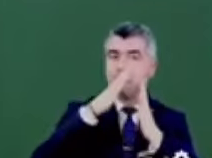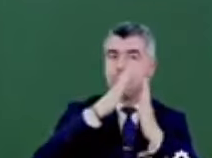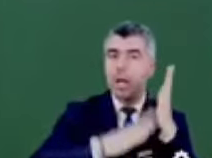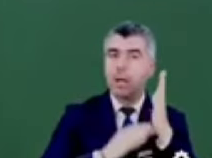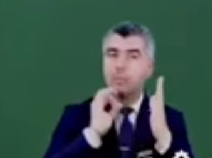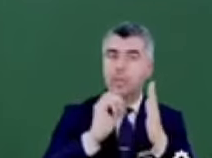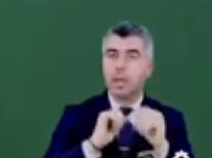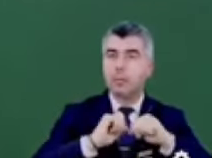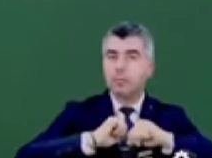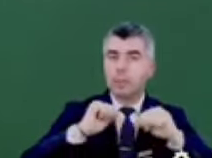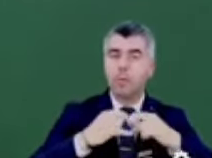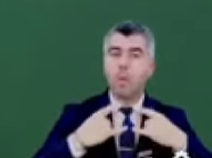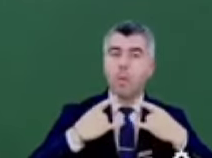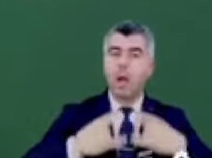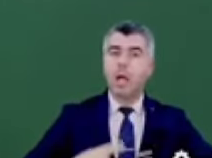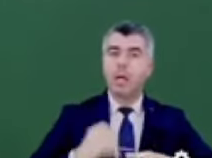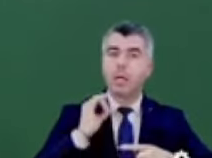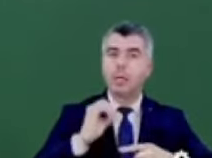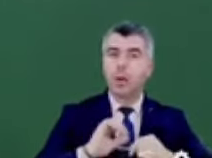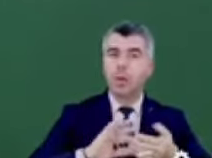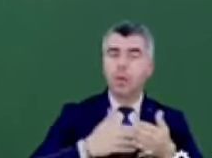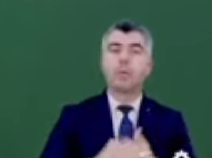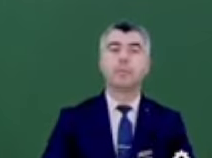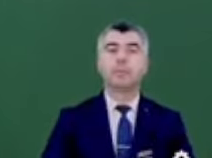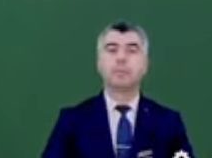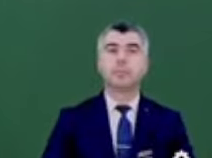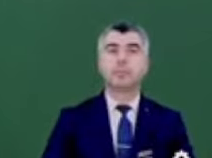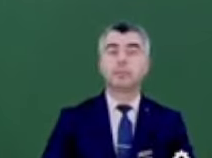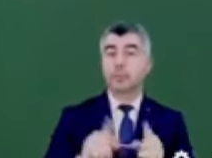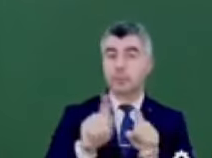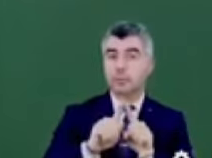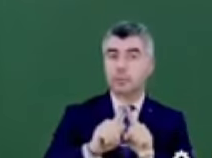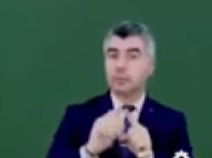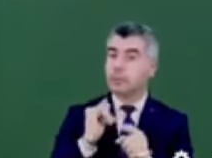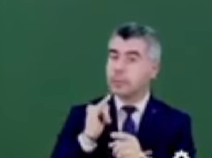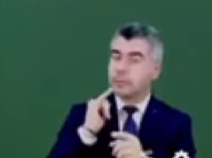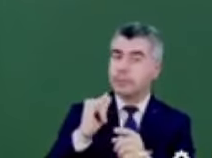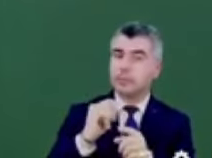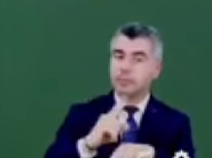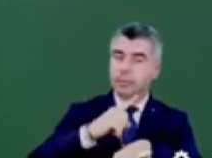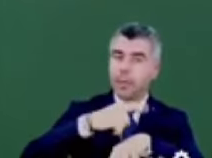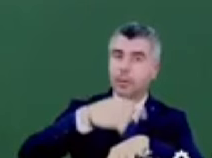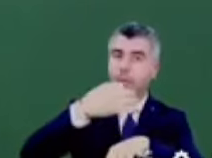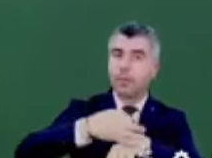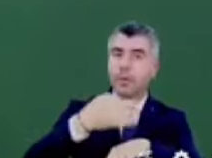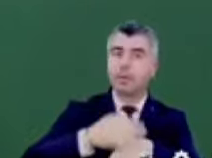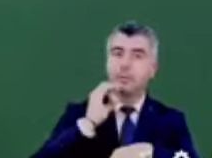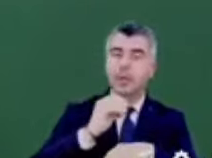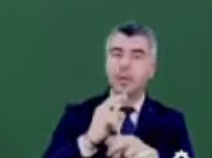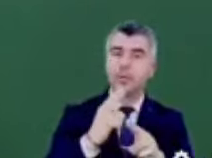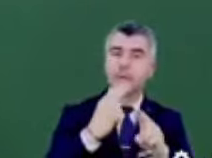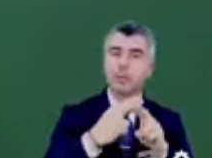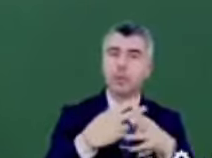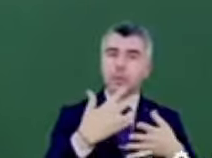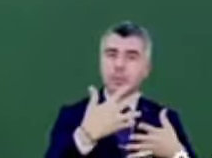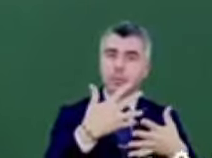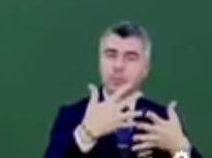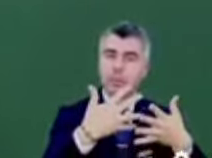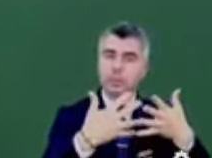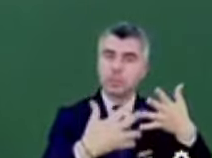المجالين النووي والاشعاعي بصفه منتظمه وتتميم ئمه الخدمات